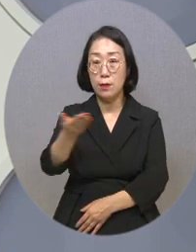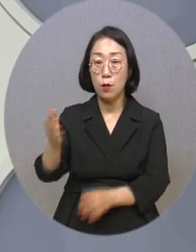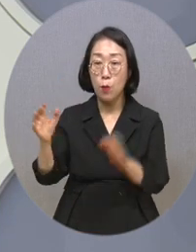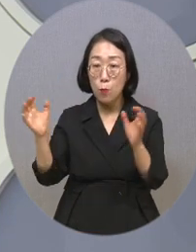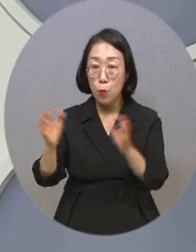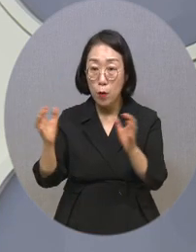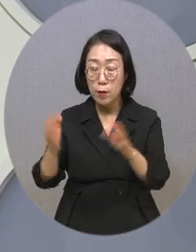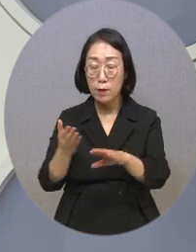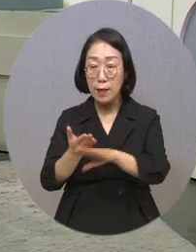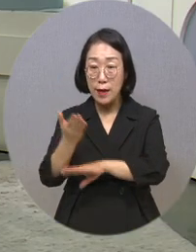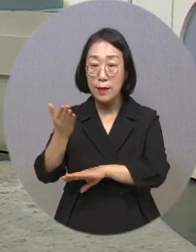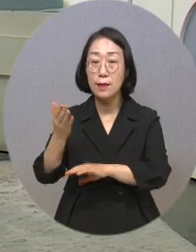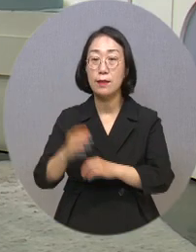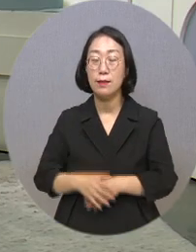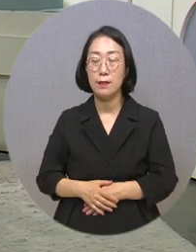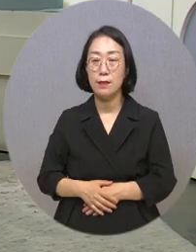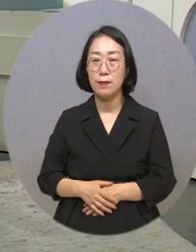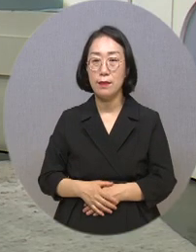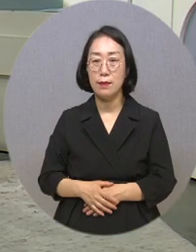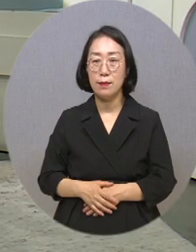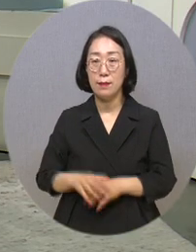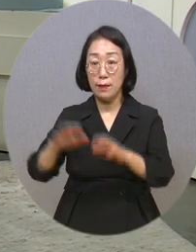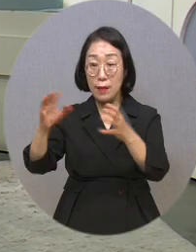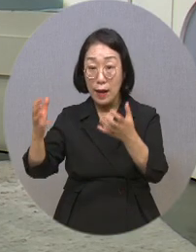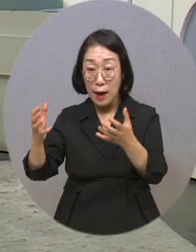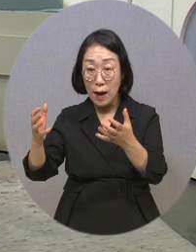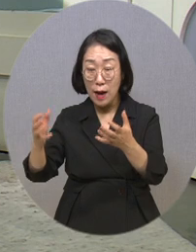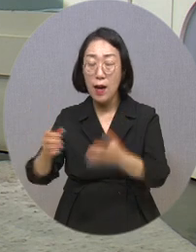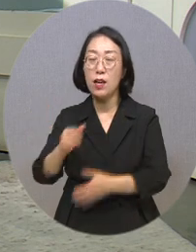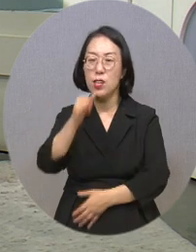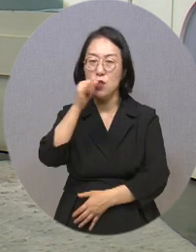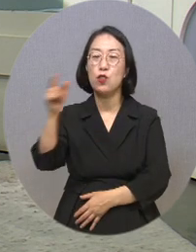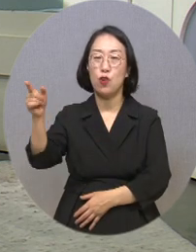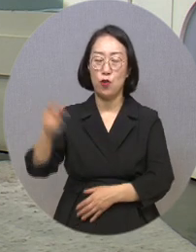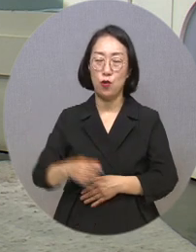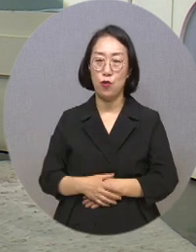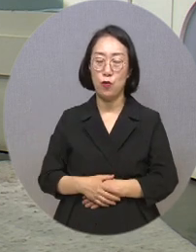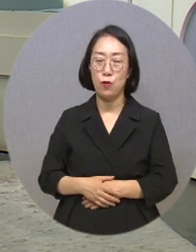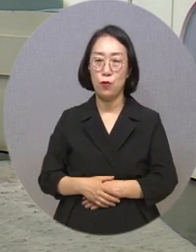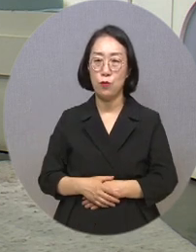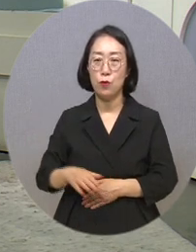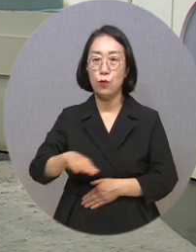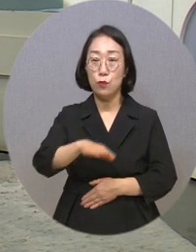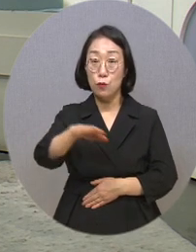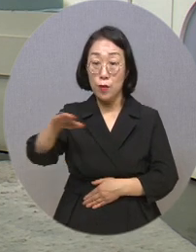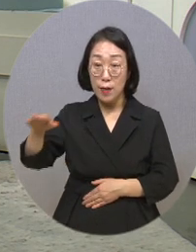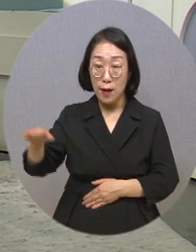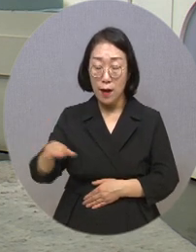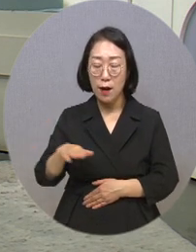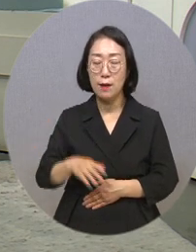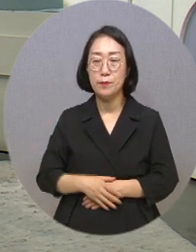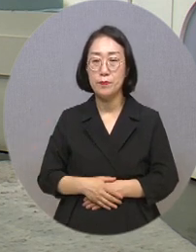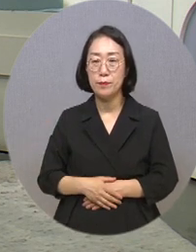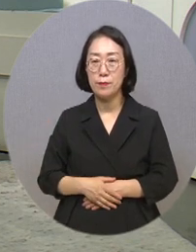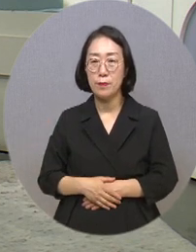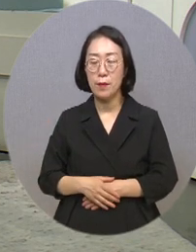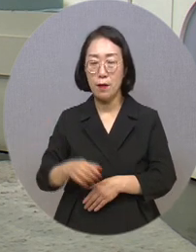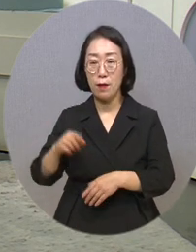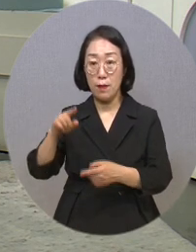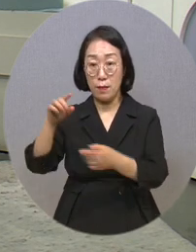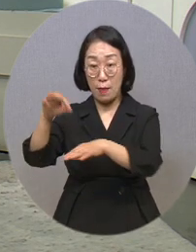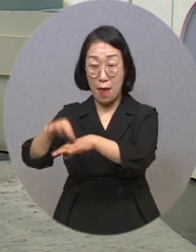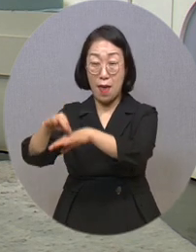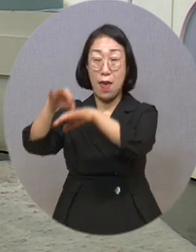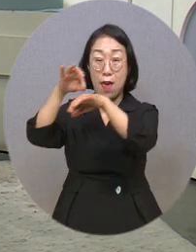했더니 외국에 그런 신탁 제도를 활용하는 그런 모델이 있더라고요. 그래서 저희가 그거를 저기 도입을 해서